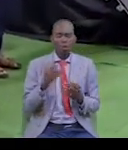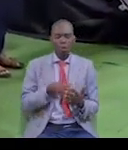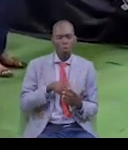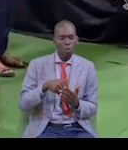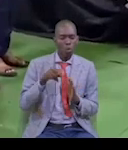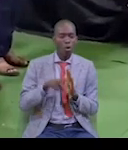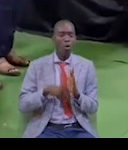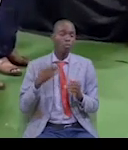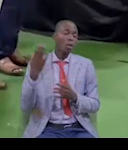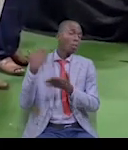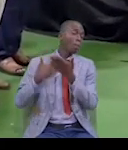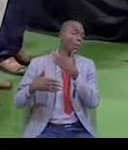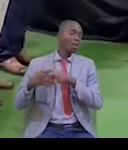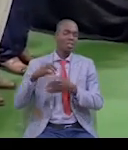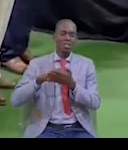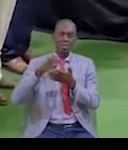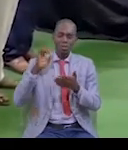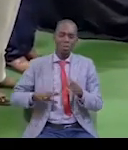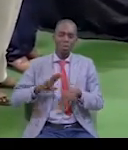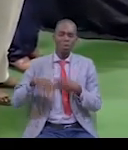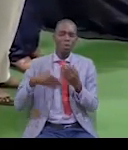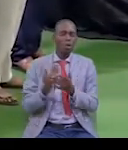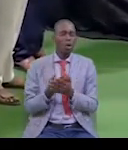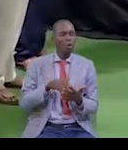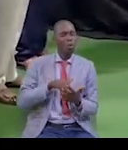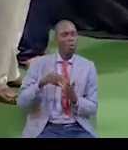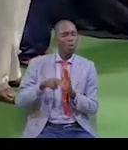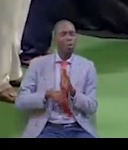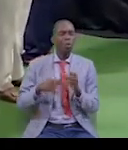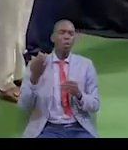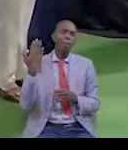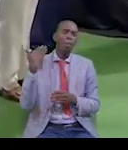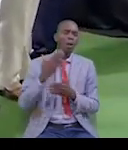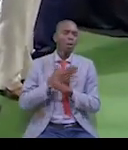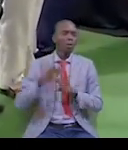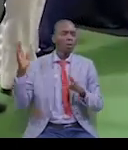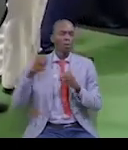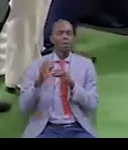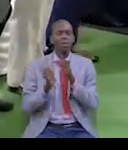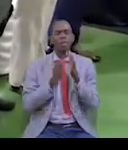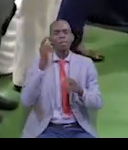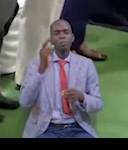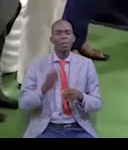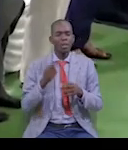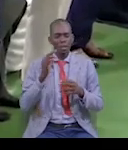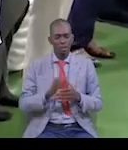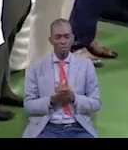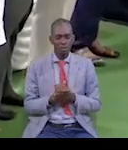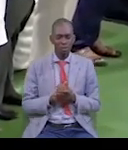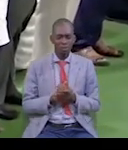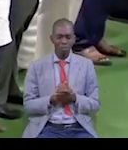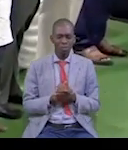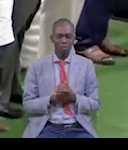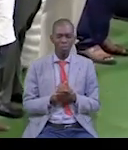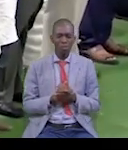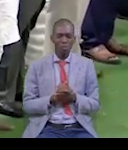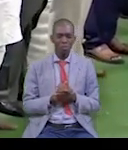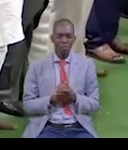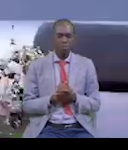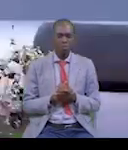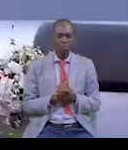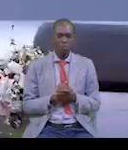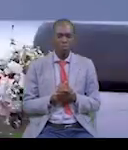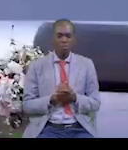past, take the weaknesses of the past away in Jesus name. వారి గత కాలము బలహీనతలు యేసు